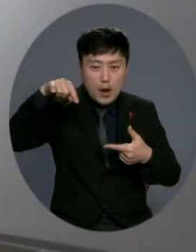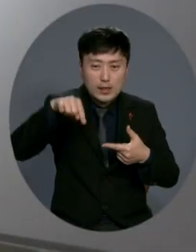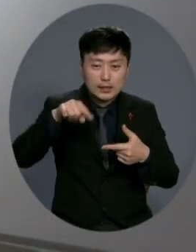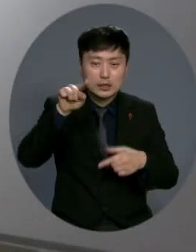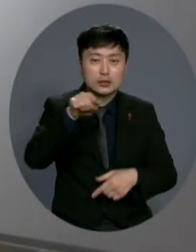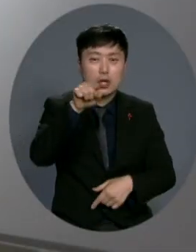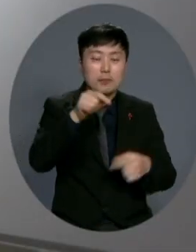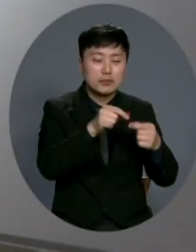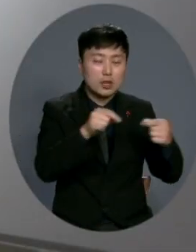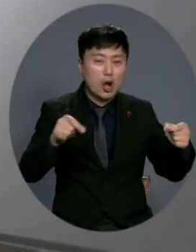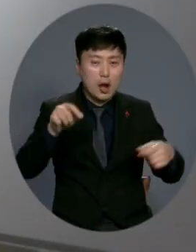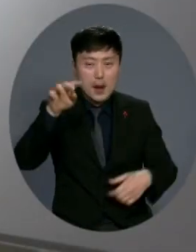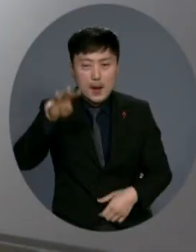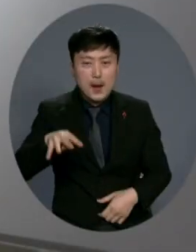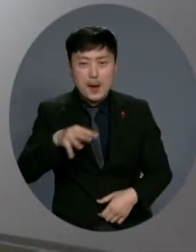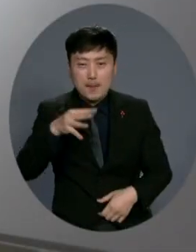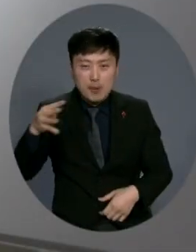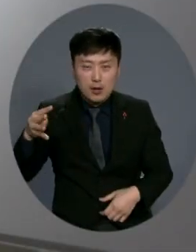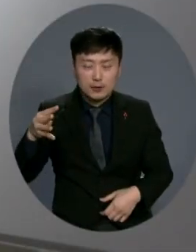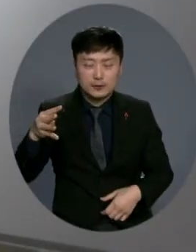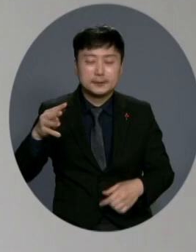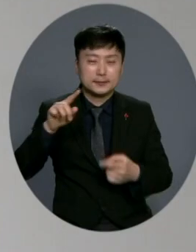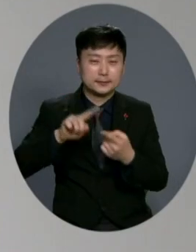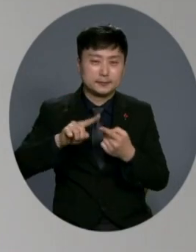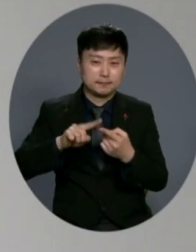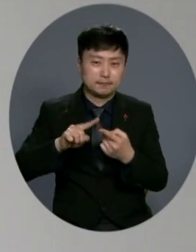추출해 추상적인 아름다움을 창출합니다.